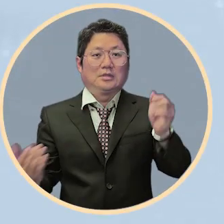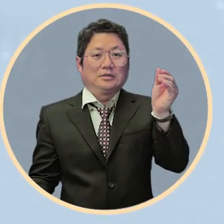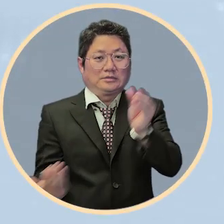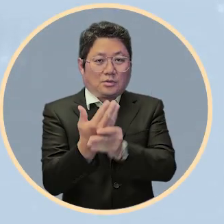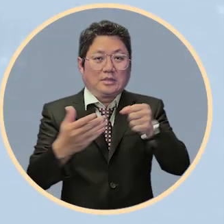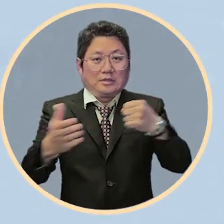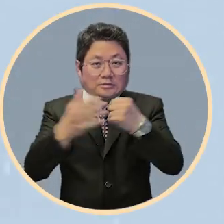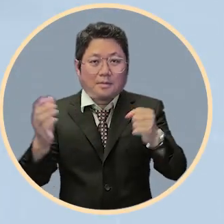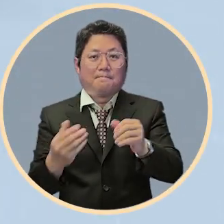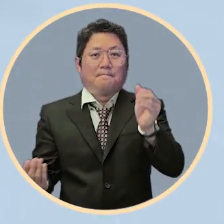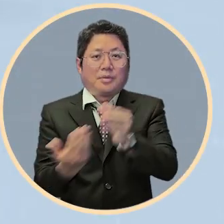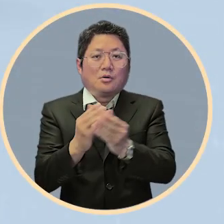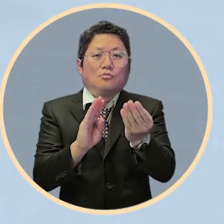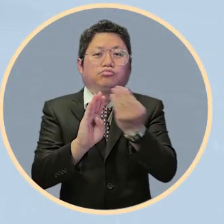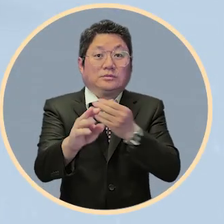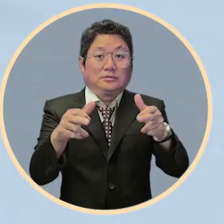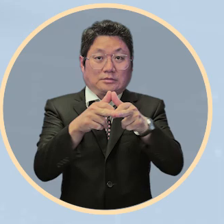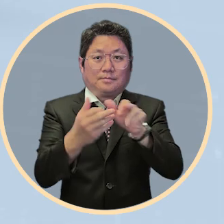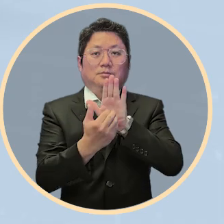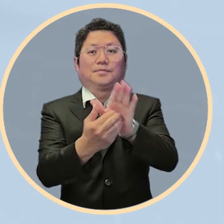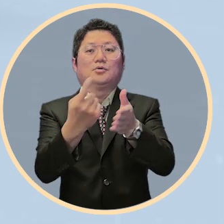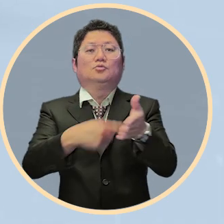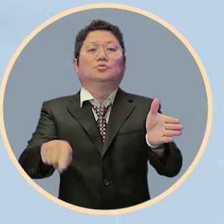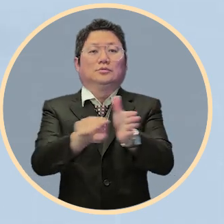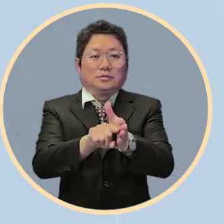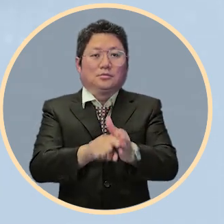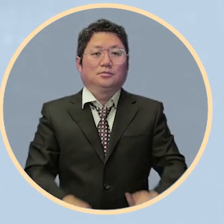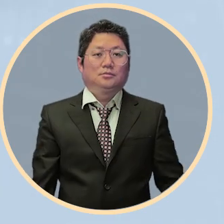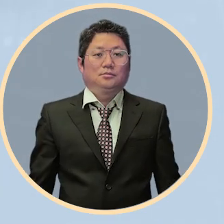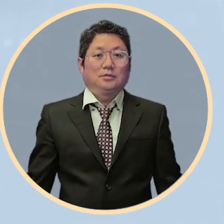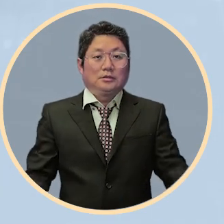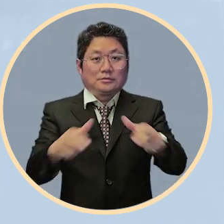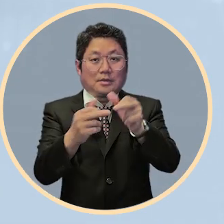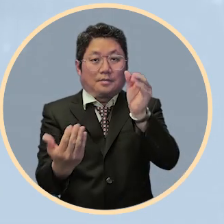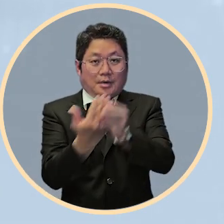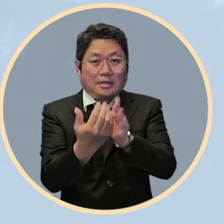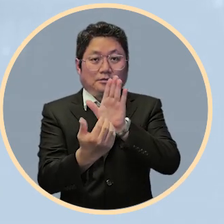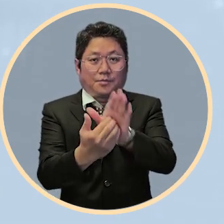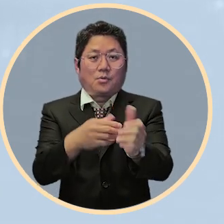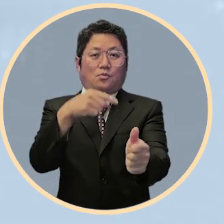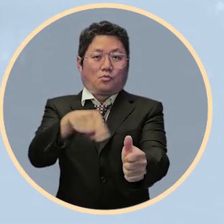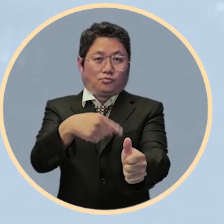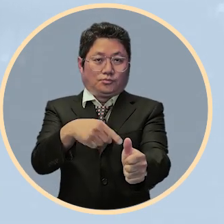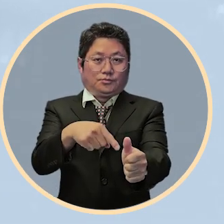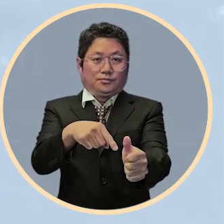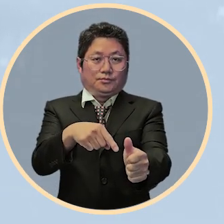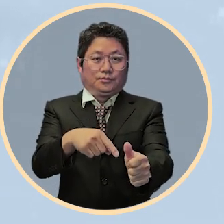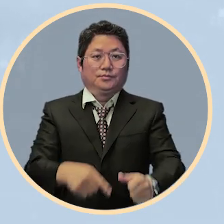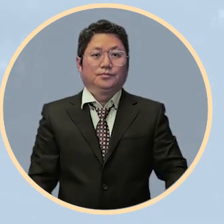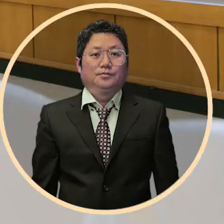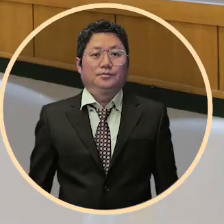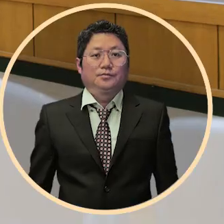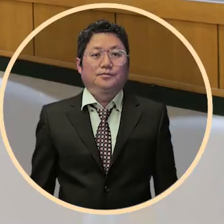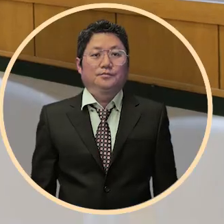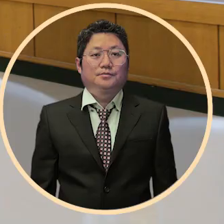국립재활원은 사고로 인해 발생하는 후천적 장애를 예방하기 위한 장애 발생 예방 교육과